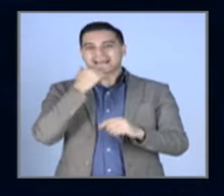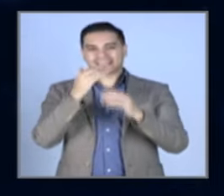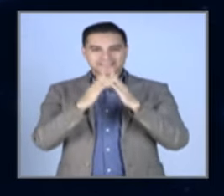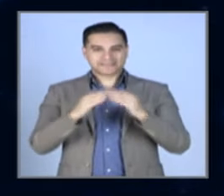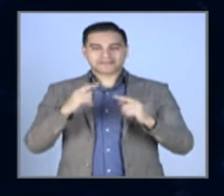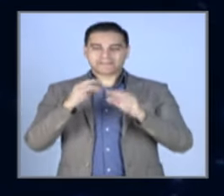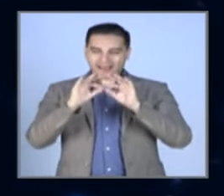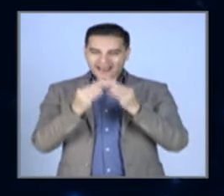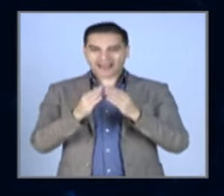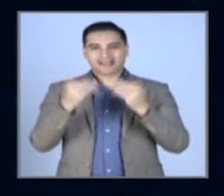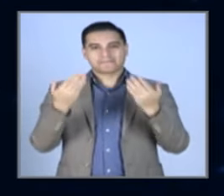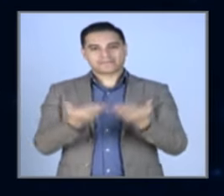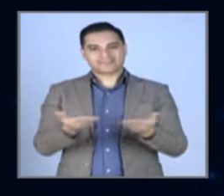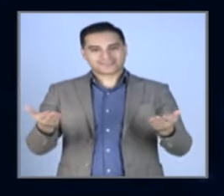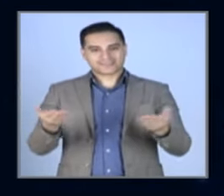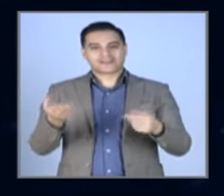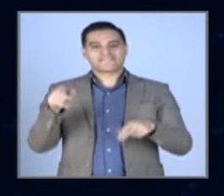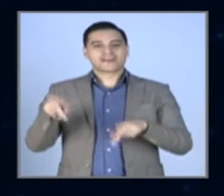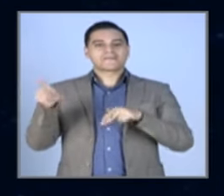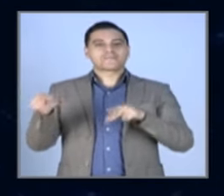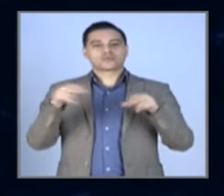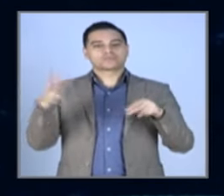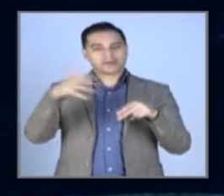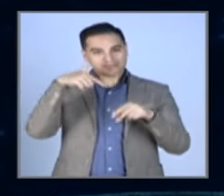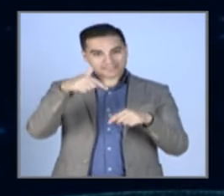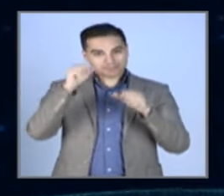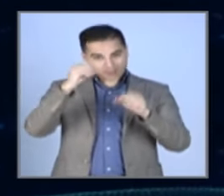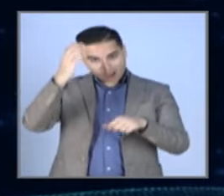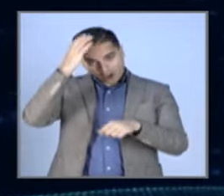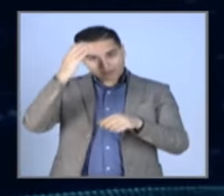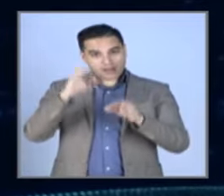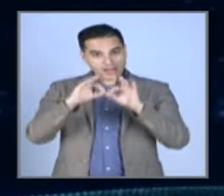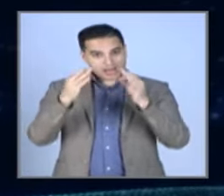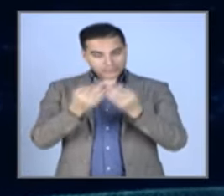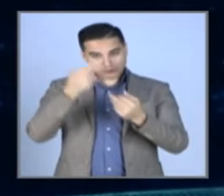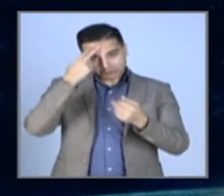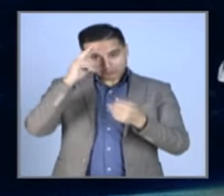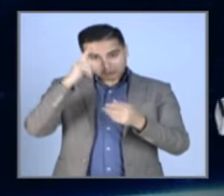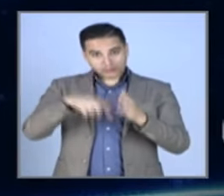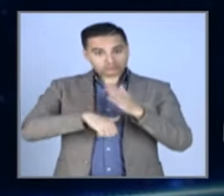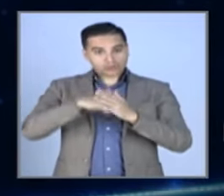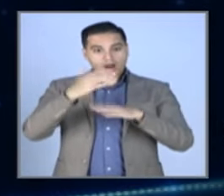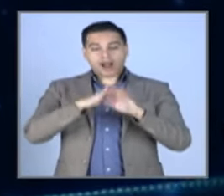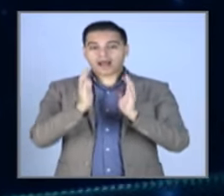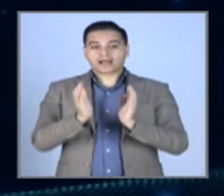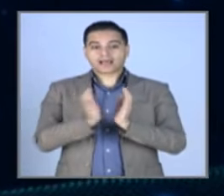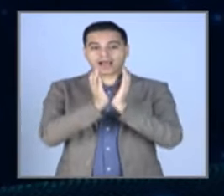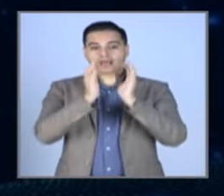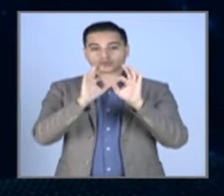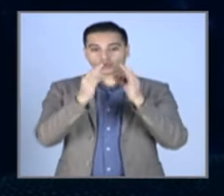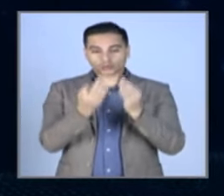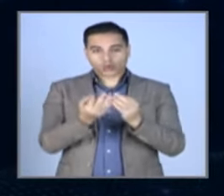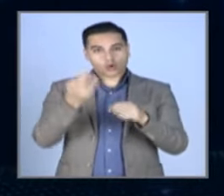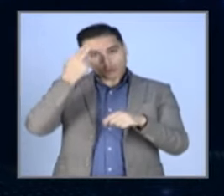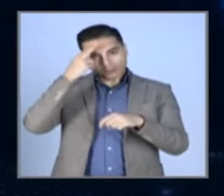المصري، بنك اهل مصر. في الموسم السادس من العباقرة عائلات، مين يا ترى اللي حيفوز بكأس البطولة؟